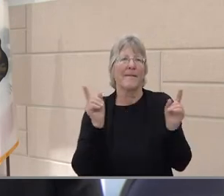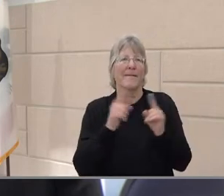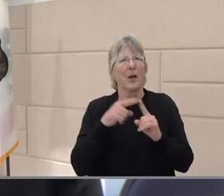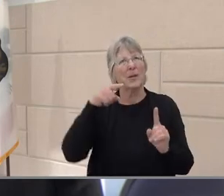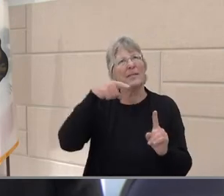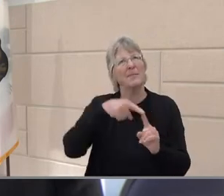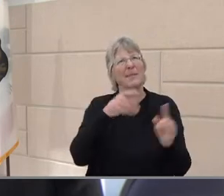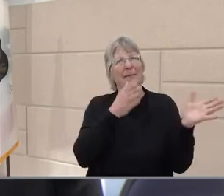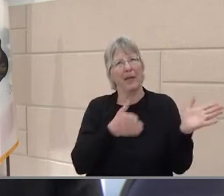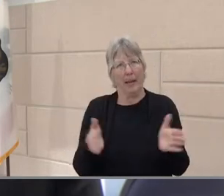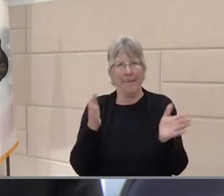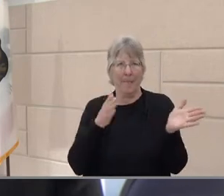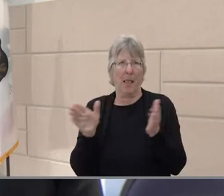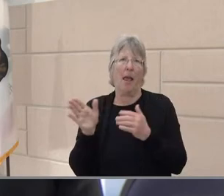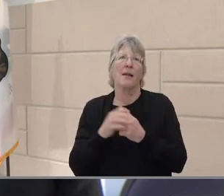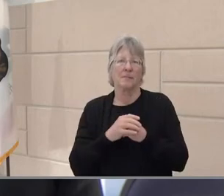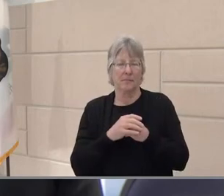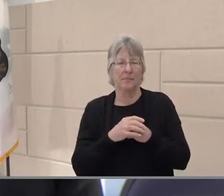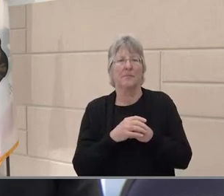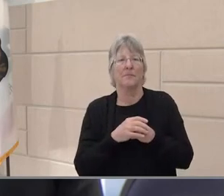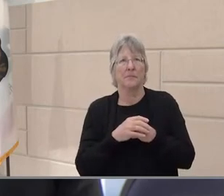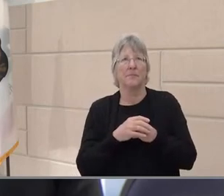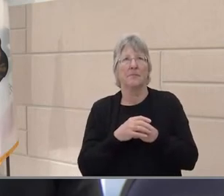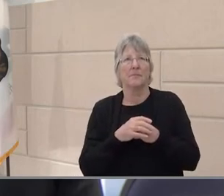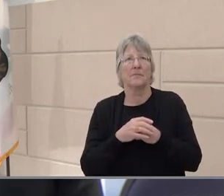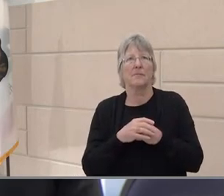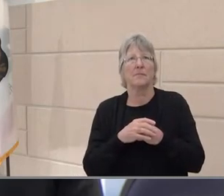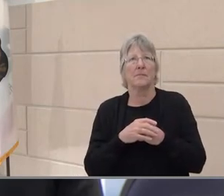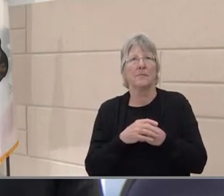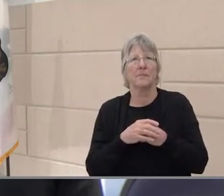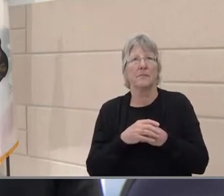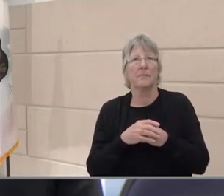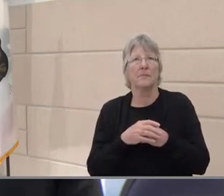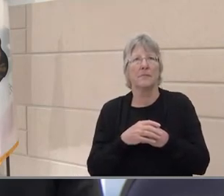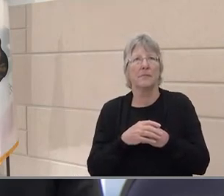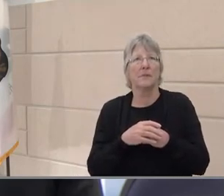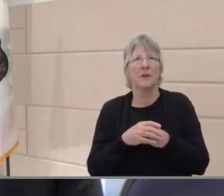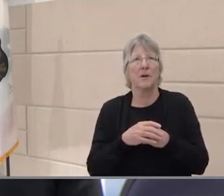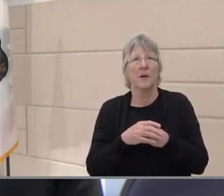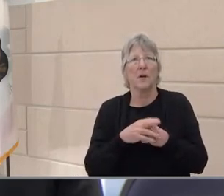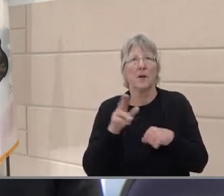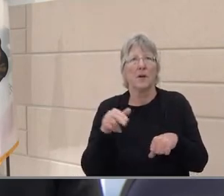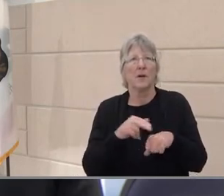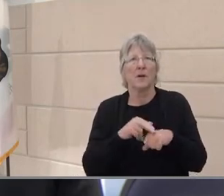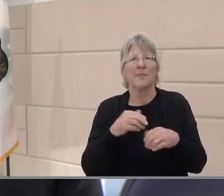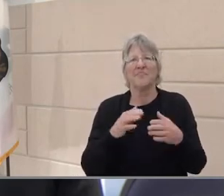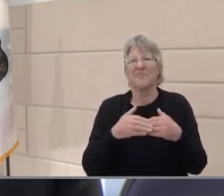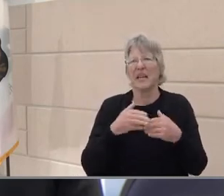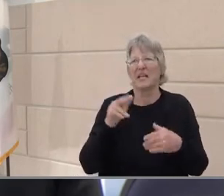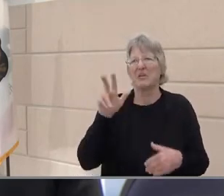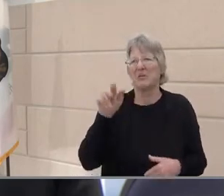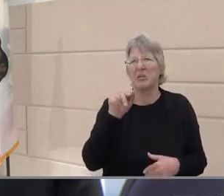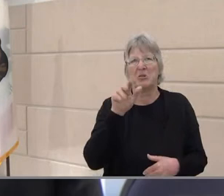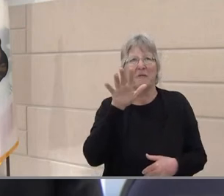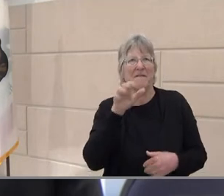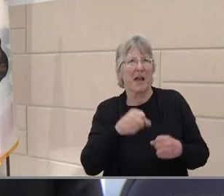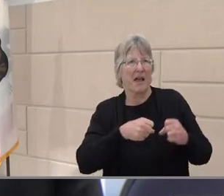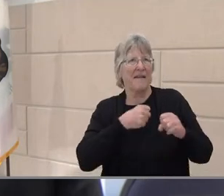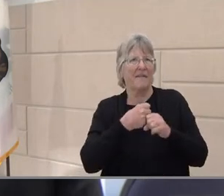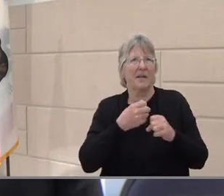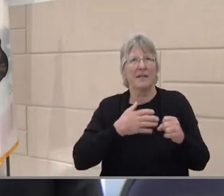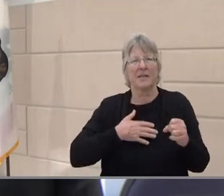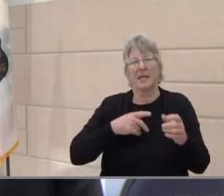មស្របទៅតាមសម្រួលគឺថាវាសំខាន់ណាស់បើយើងជជែកអំពីក្បួនយុទ្ធសាស្ត្រគោលដៅយុទ្ធសាស្ត្